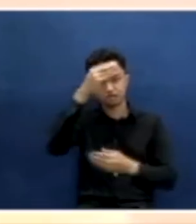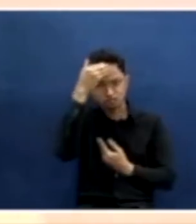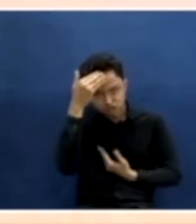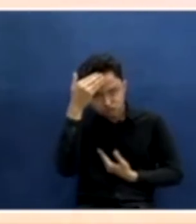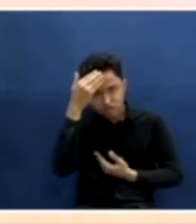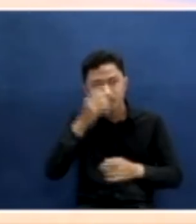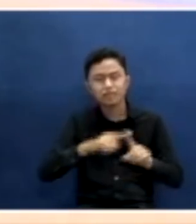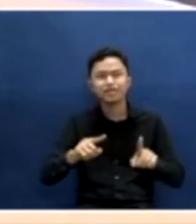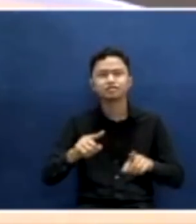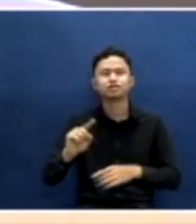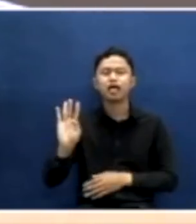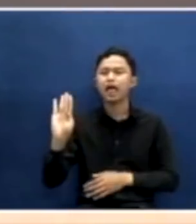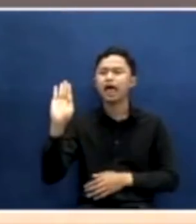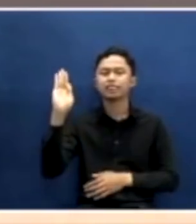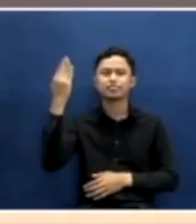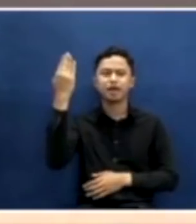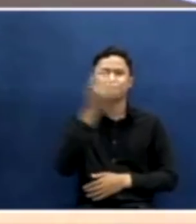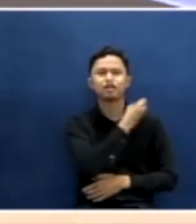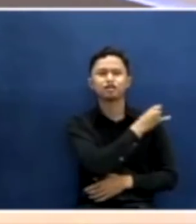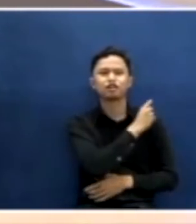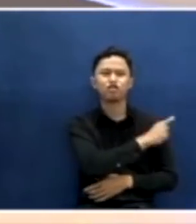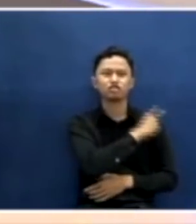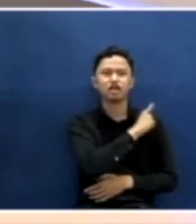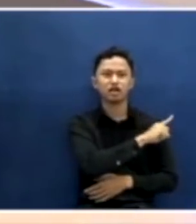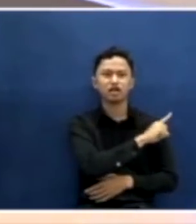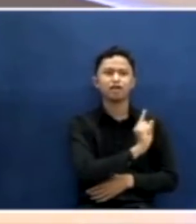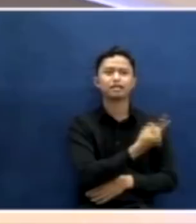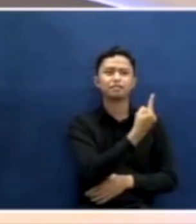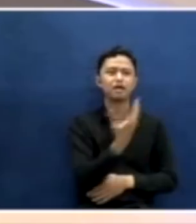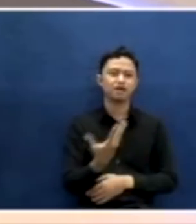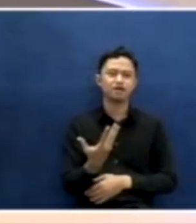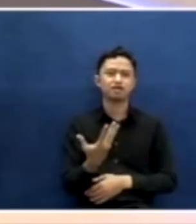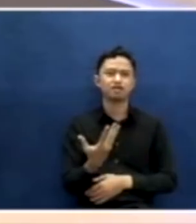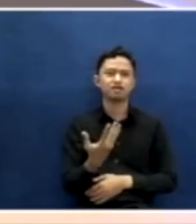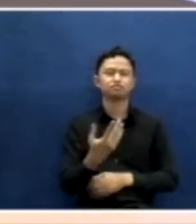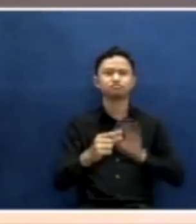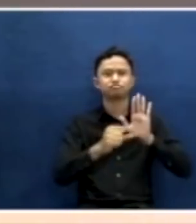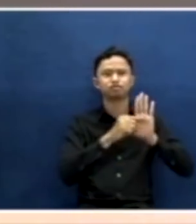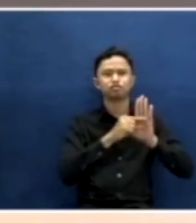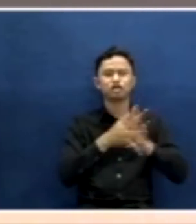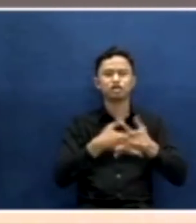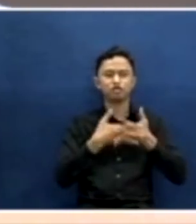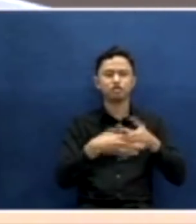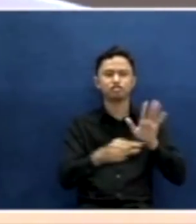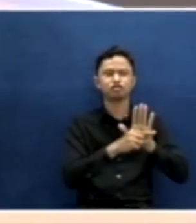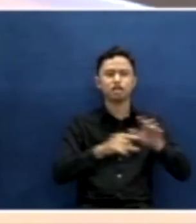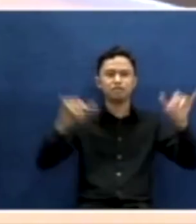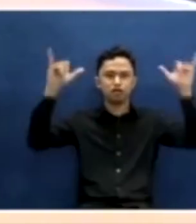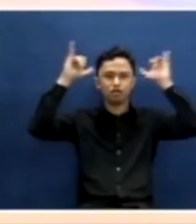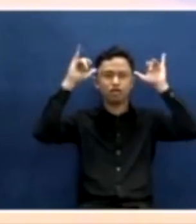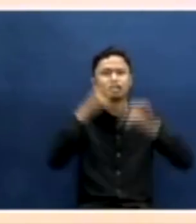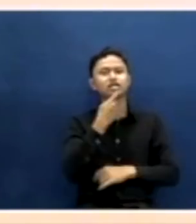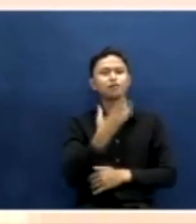dosa pertama yang dilakukan oleh Nabi Adam dan Hawa kalau kita perhatikan di dalam awal-awal surat al-baqarah dosa itu berkaitan